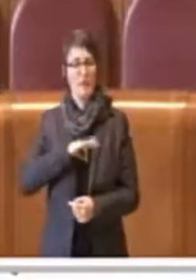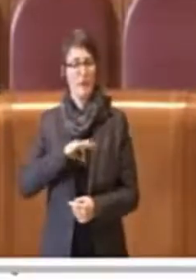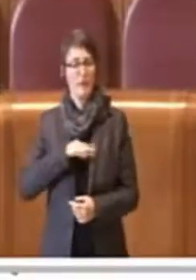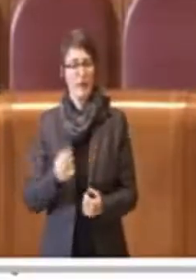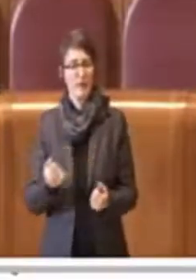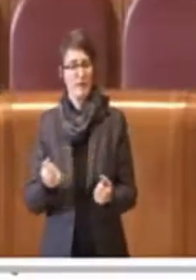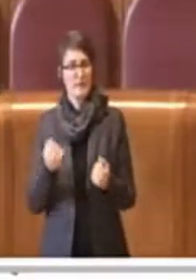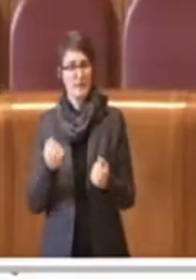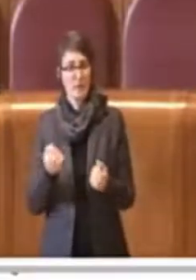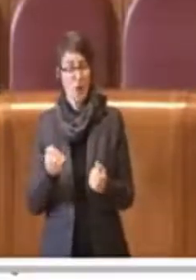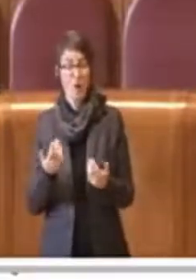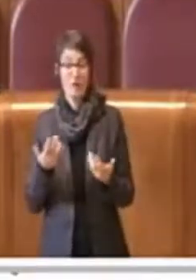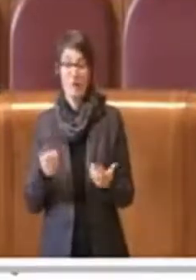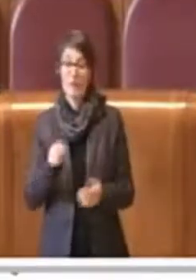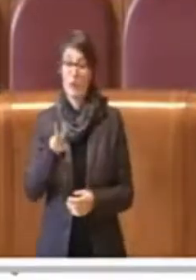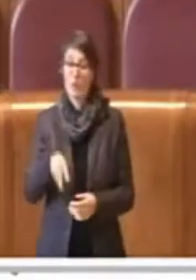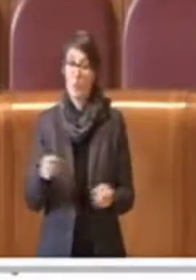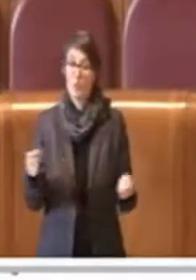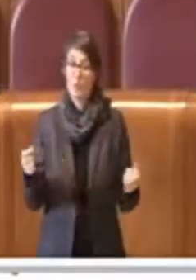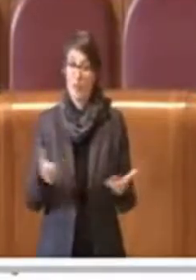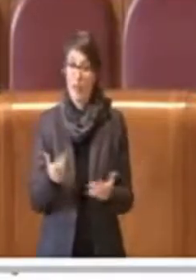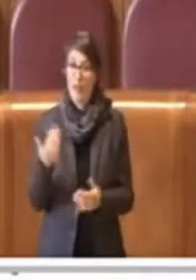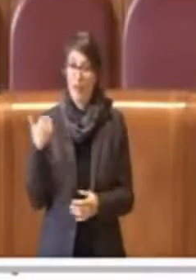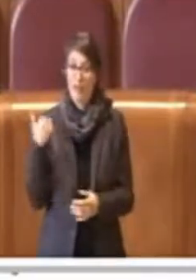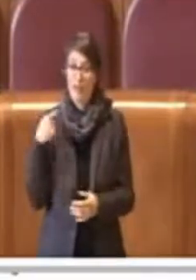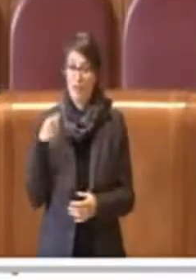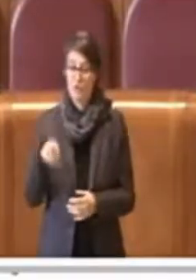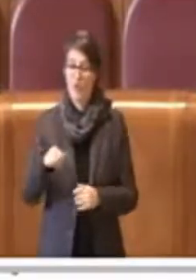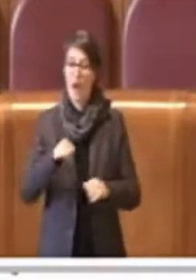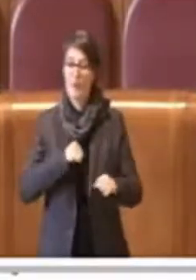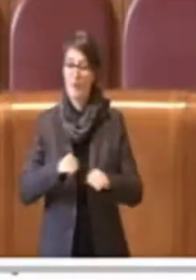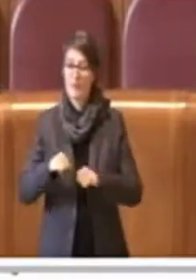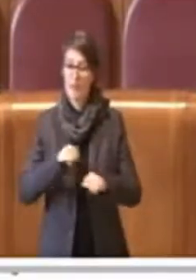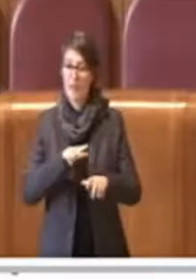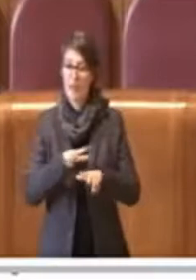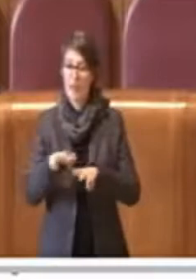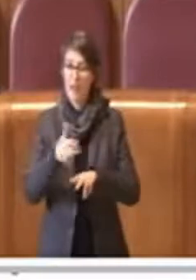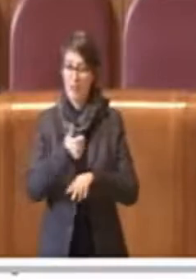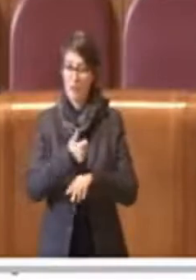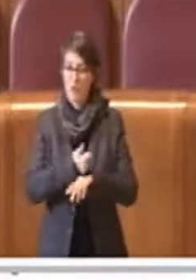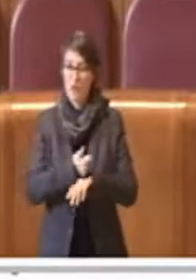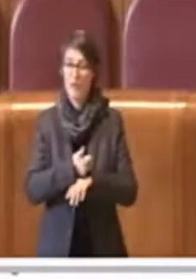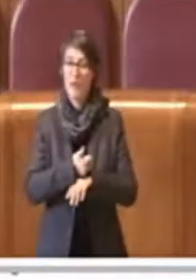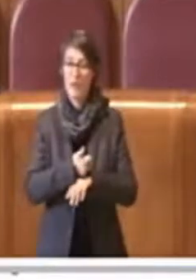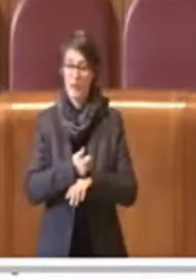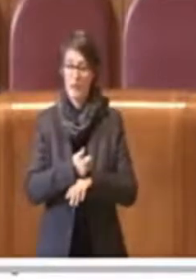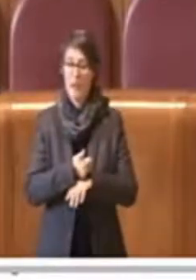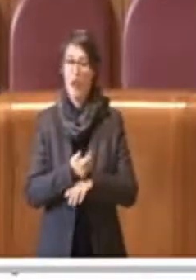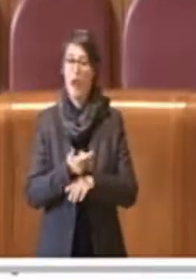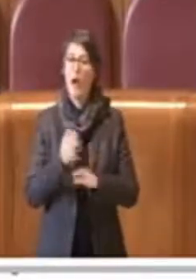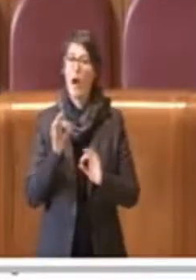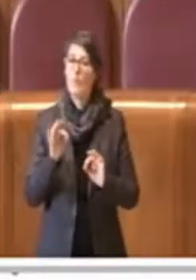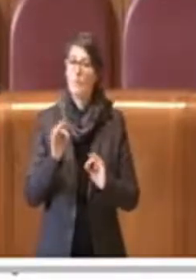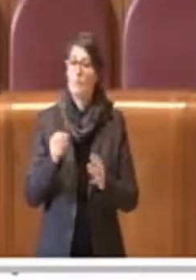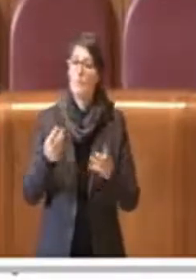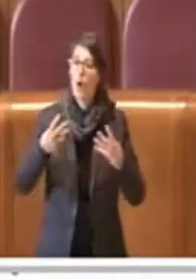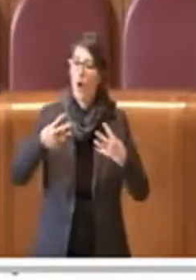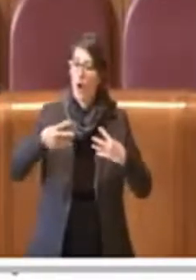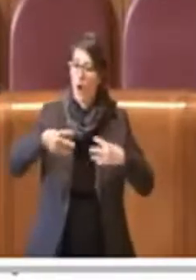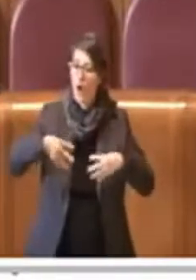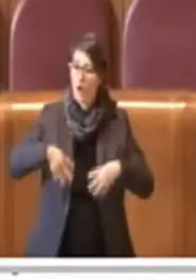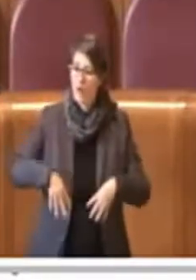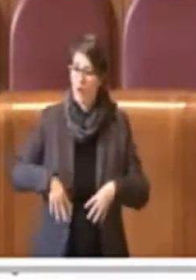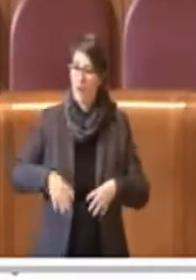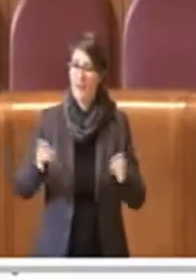nel 2017 l'amministrazione capitolina di Roma ha proprio organizzato l'evento